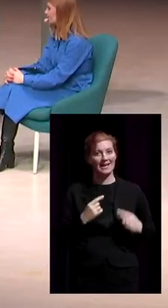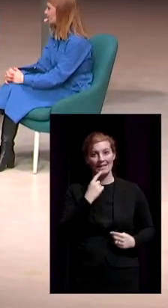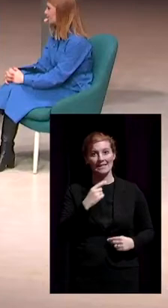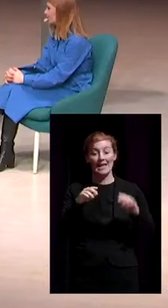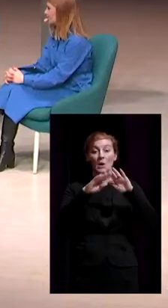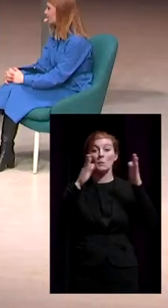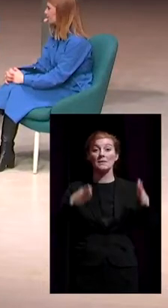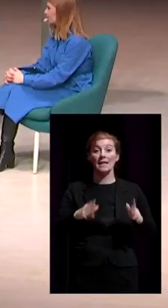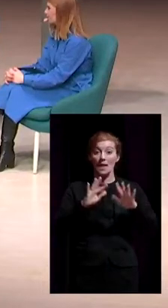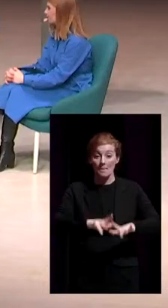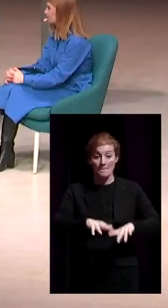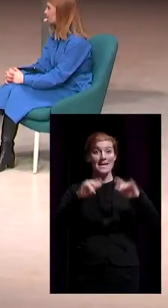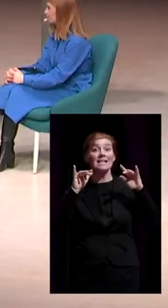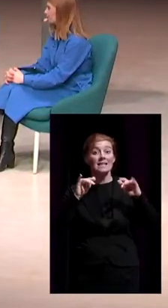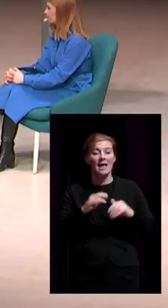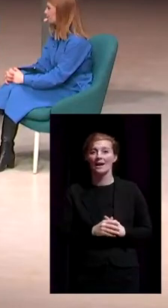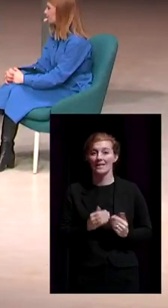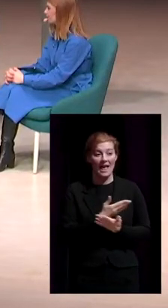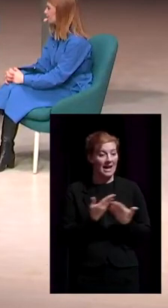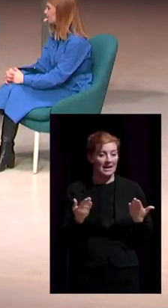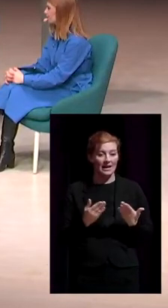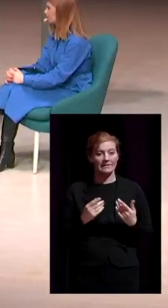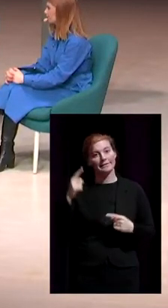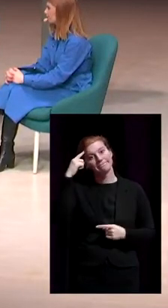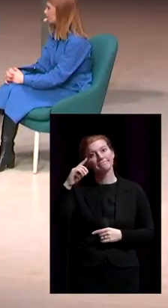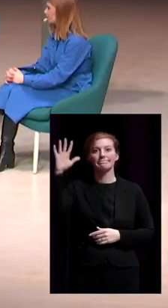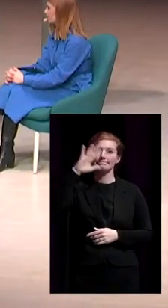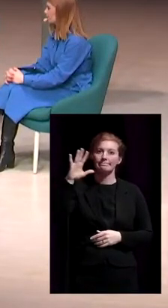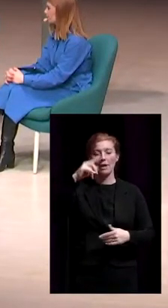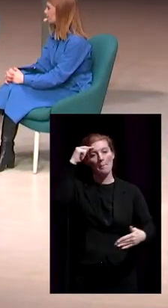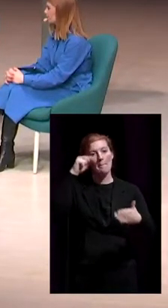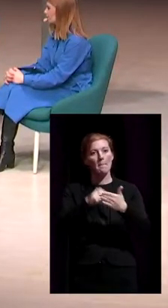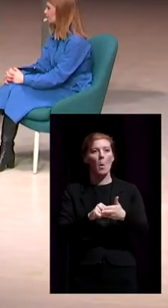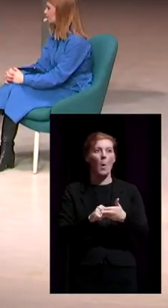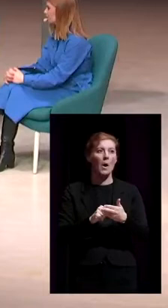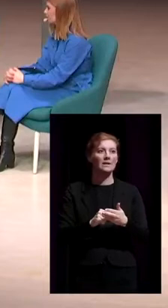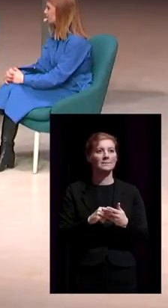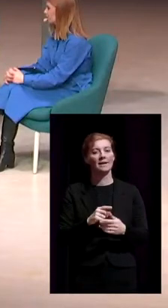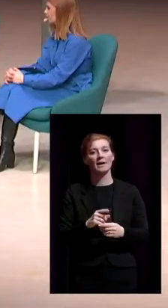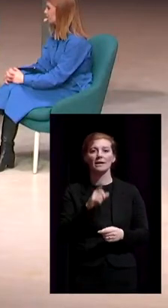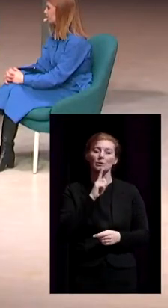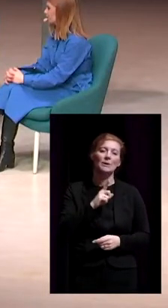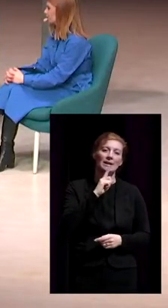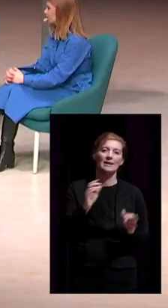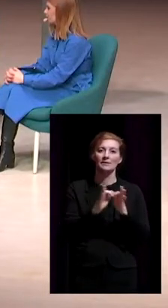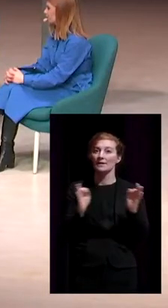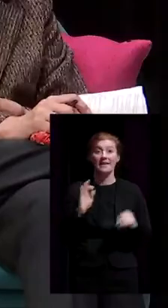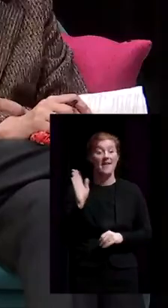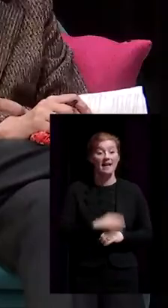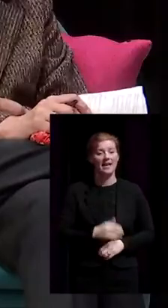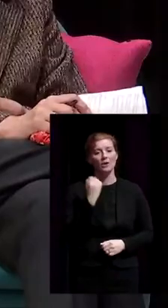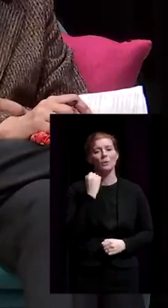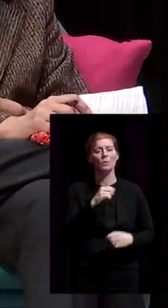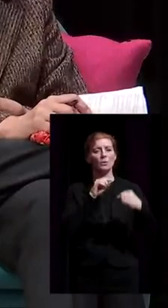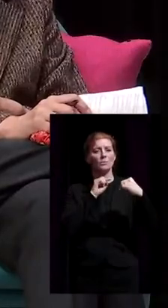är inte några abstrakta mål på färgglada kartonger. Det här är inte något gulligt. Det här är ett existentiellt hot mot mänskligheten.